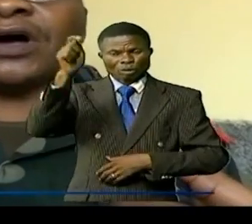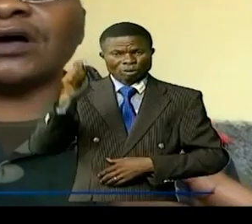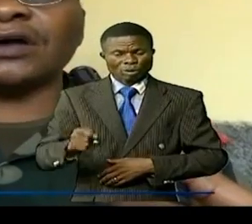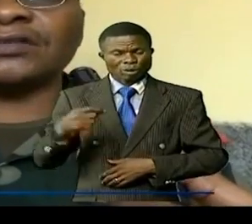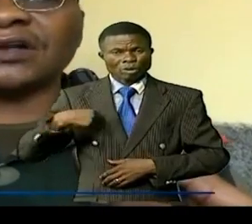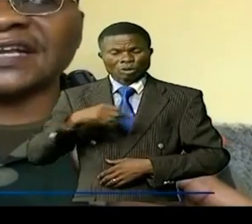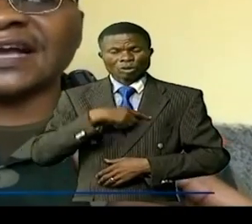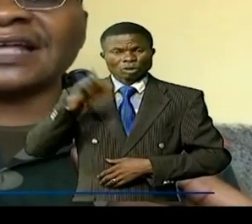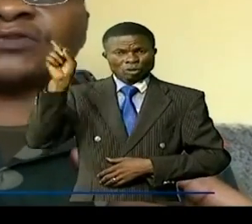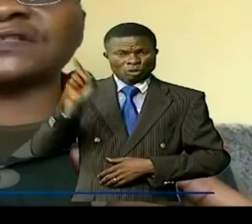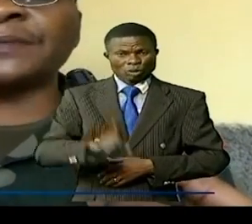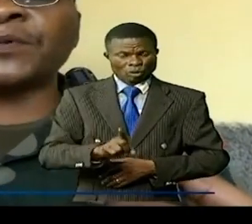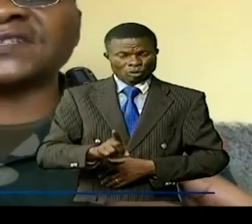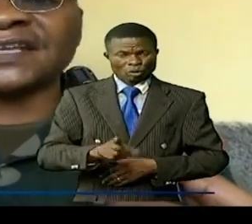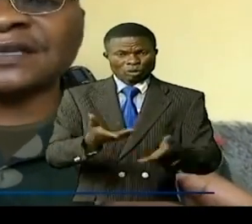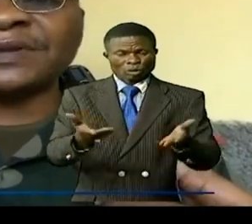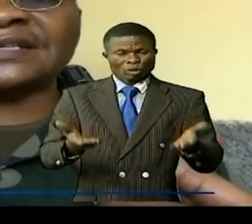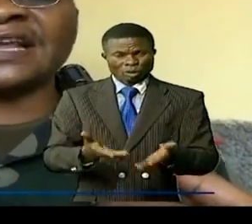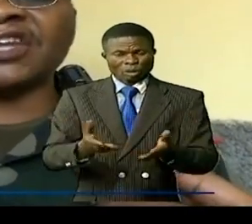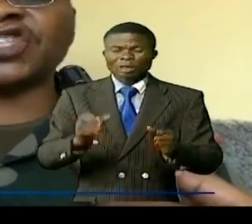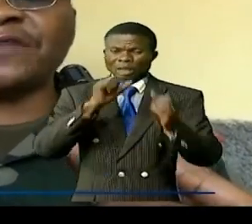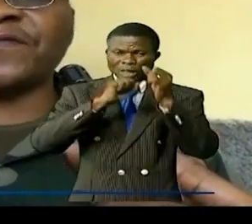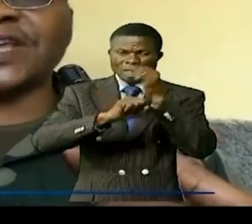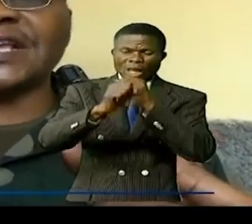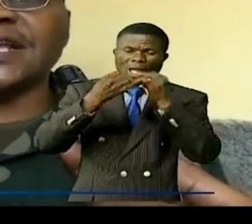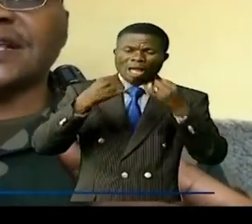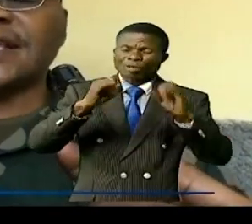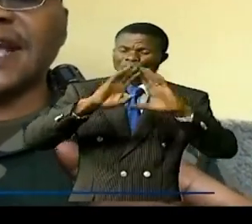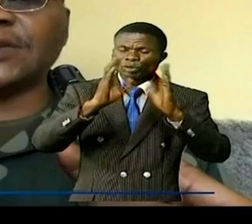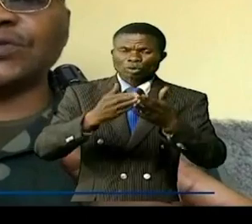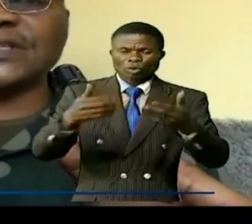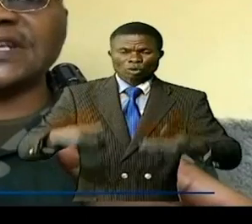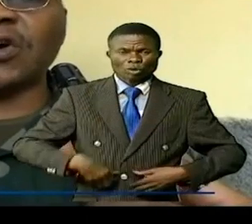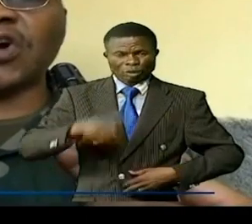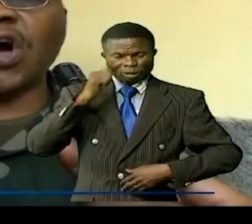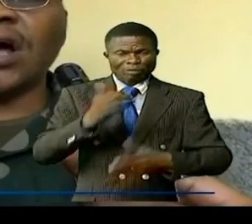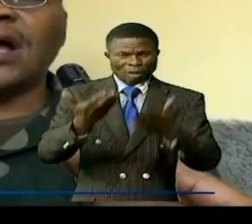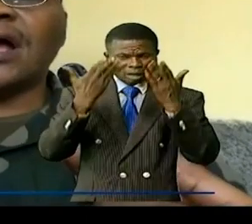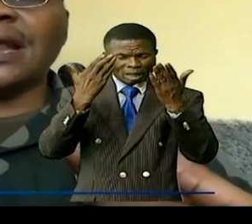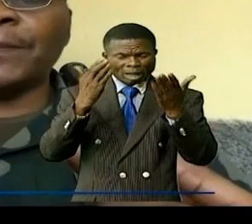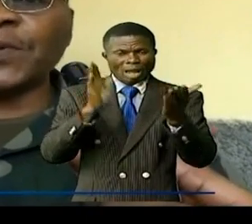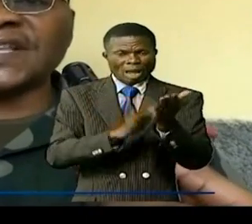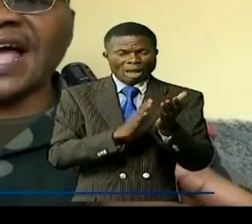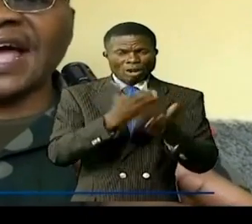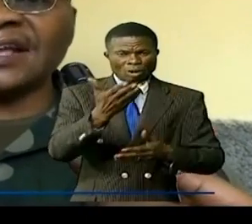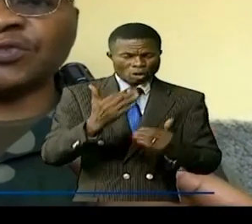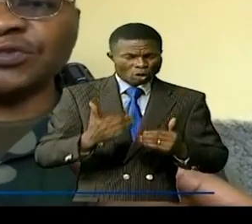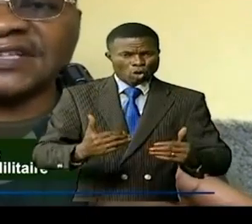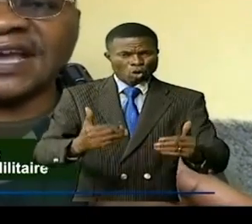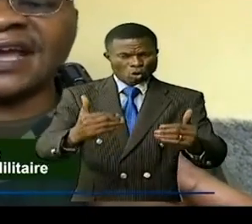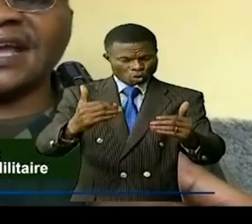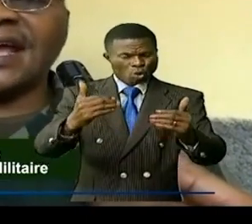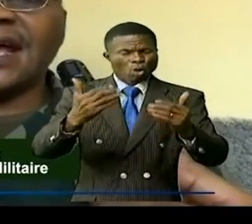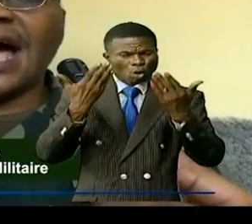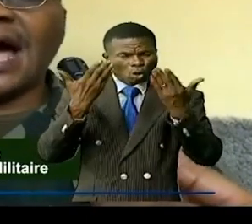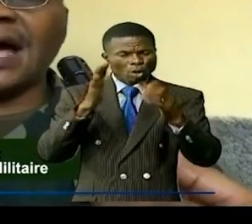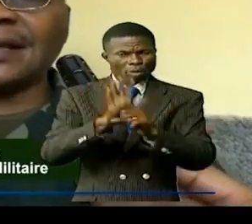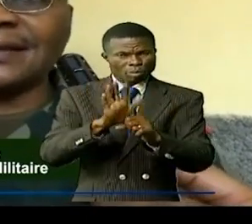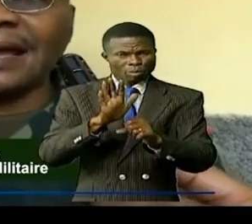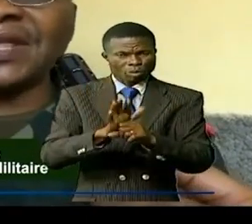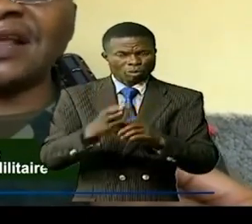venus dans ce cadre aussi pour sensibiliser les jeunes filles qui étudient encore, les pousser à étudier,